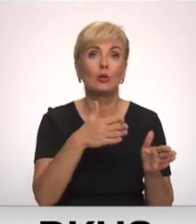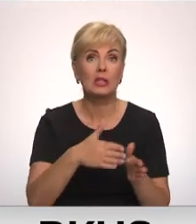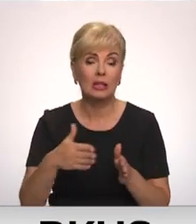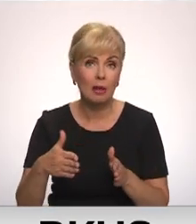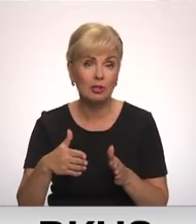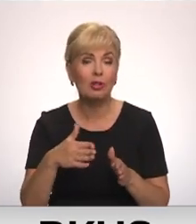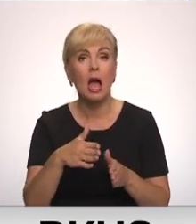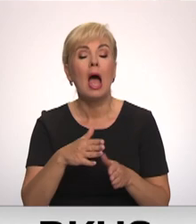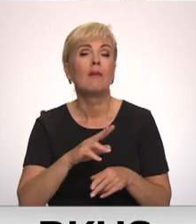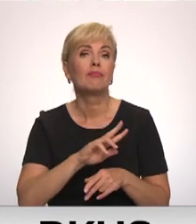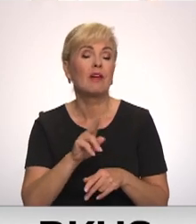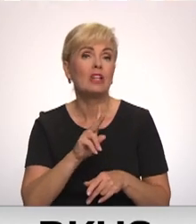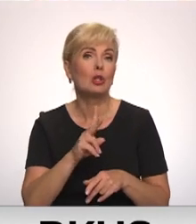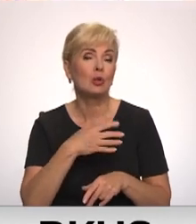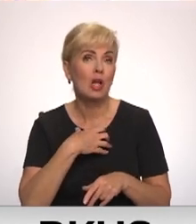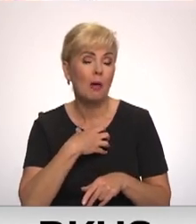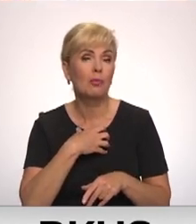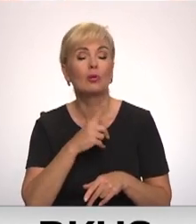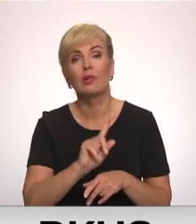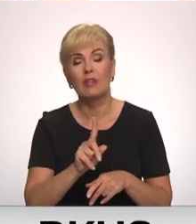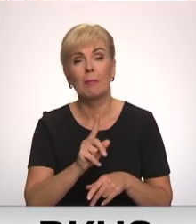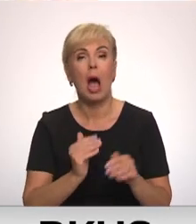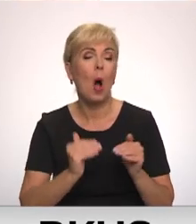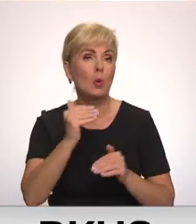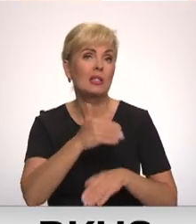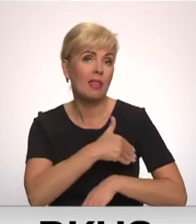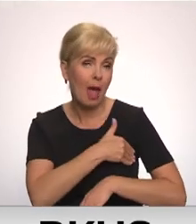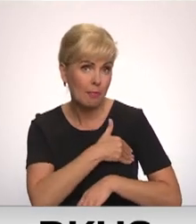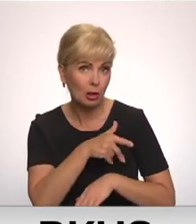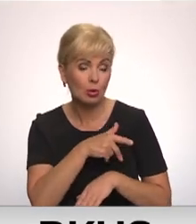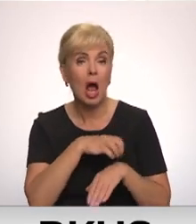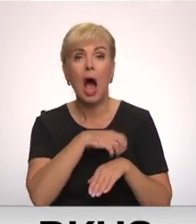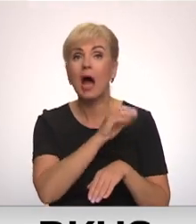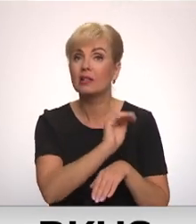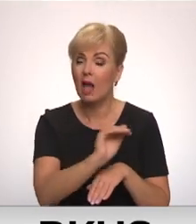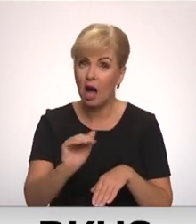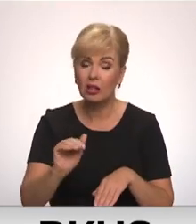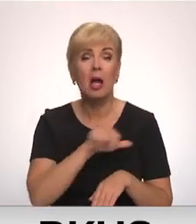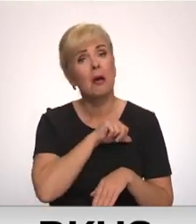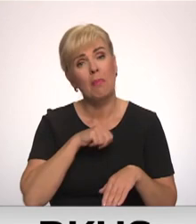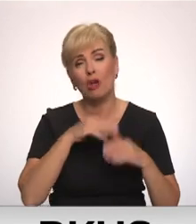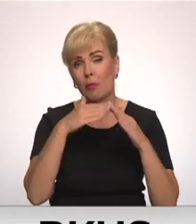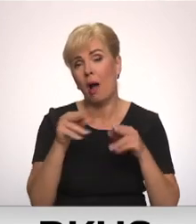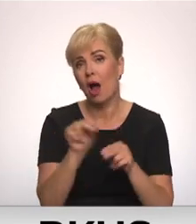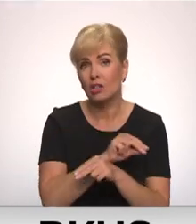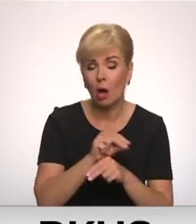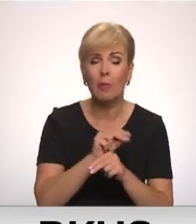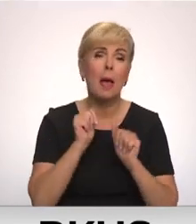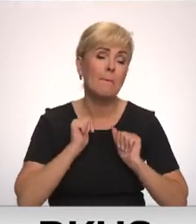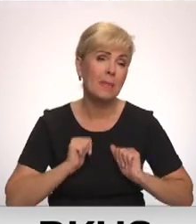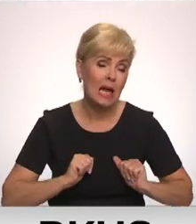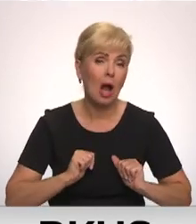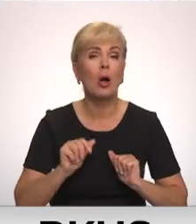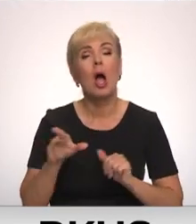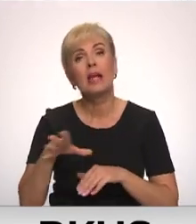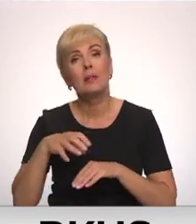vīrusa saslimšanas, kuras pavada paaugstināta temperatūra. Mediķi atgādina, ka ar to var tikt galā mājas apstākļos, miera režīmā, ar ģimenes